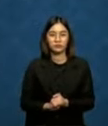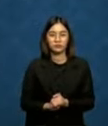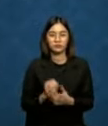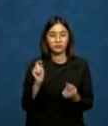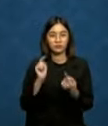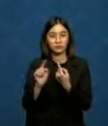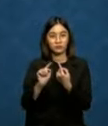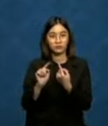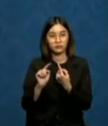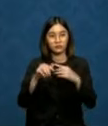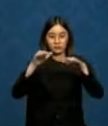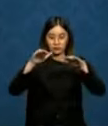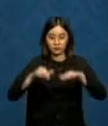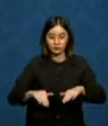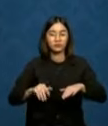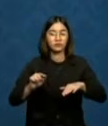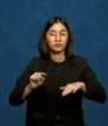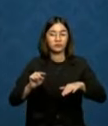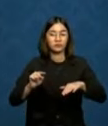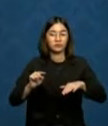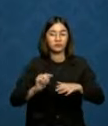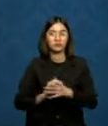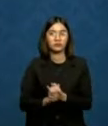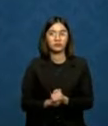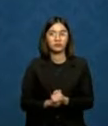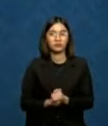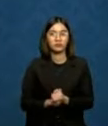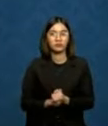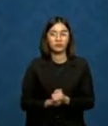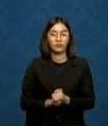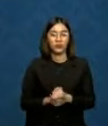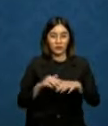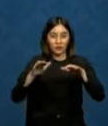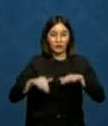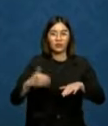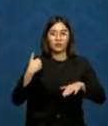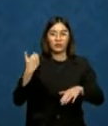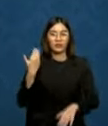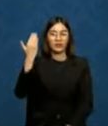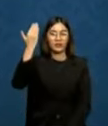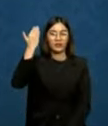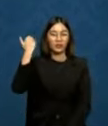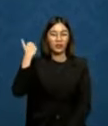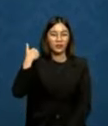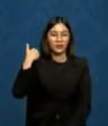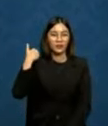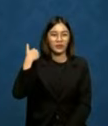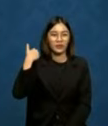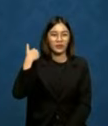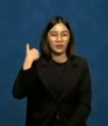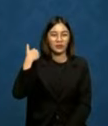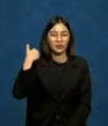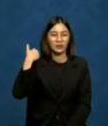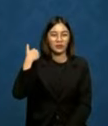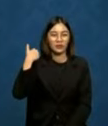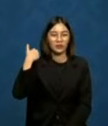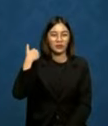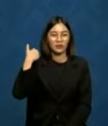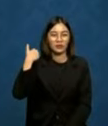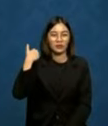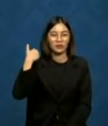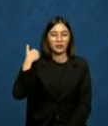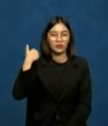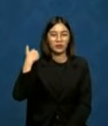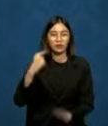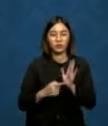ในในเรื่องของการลดเอ่อตรงนี้เราเคยมีเวลาที่ที่เ